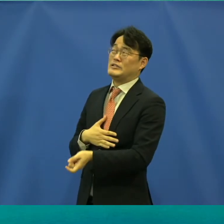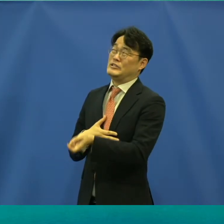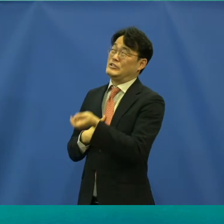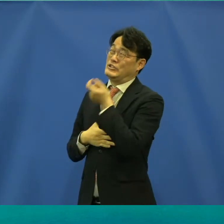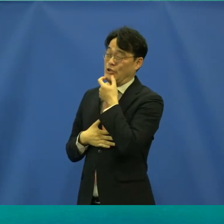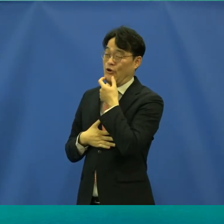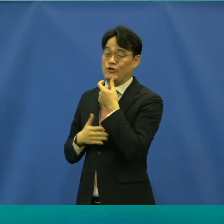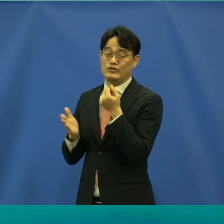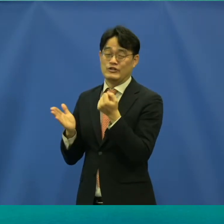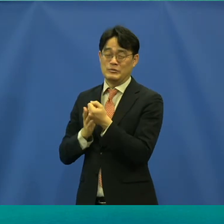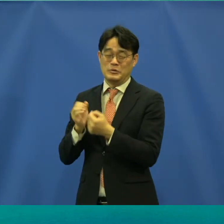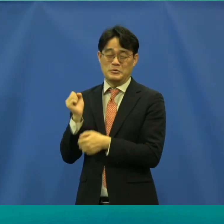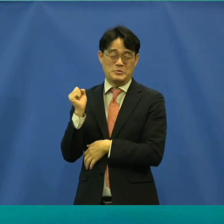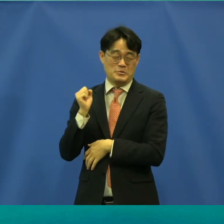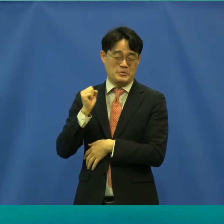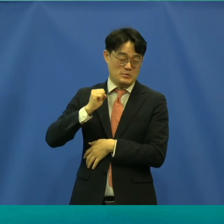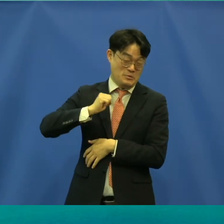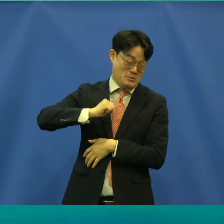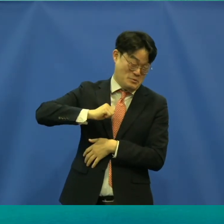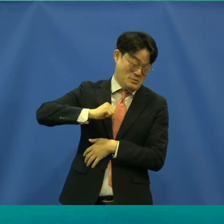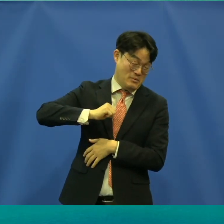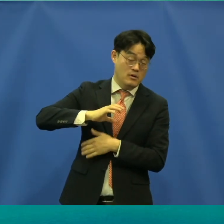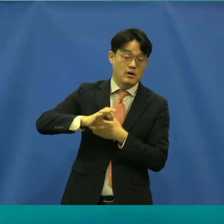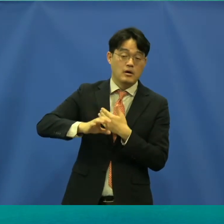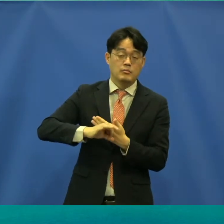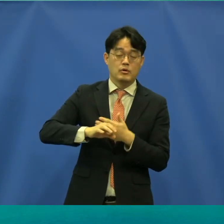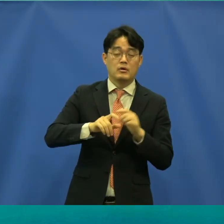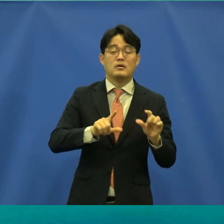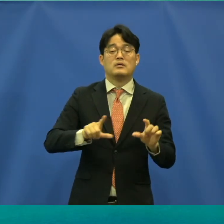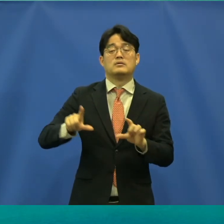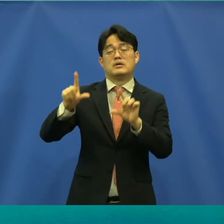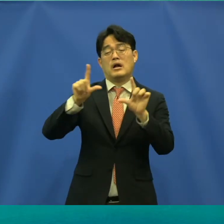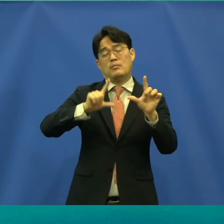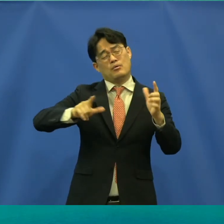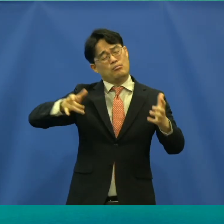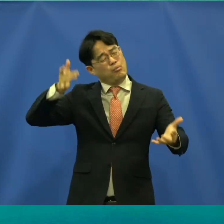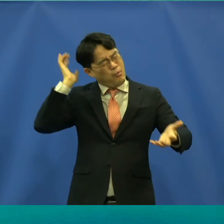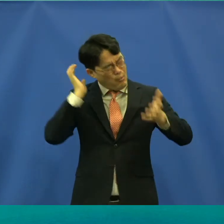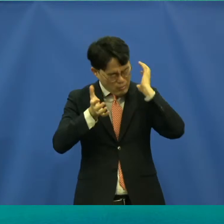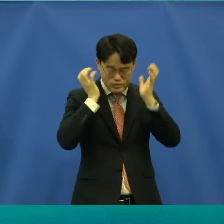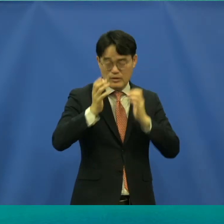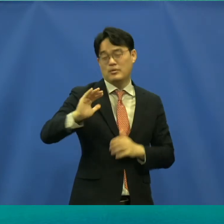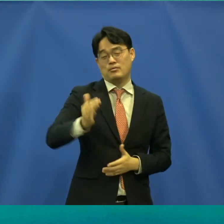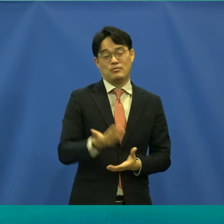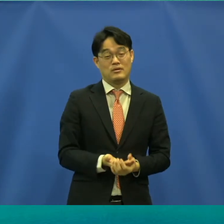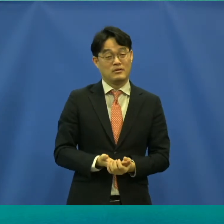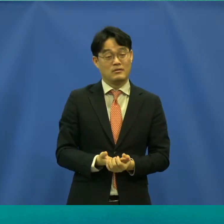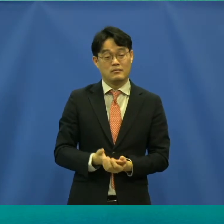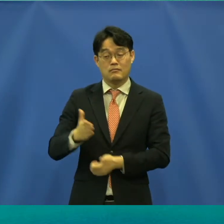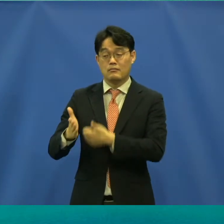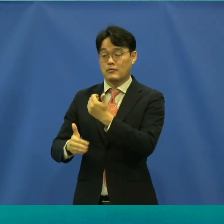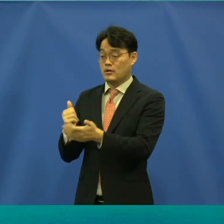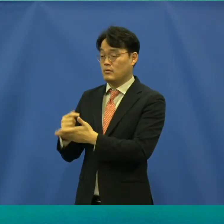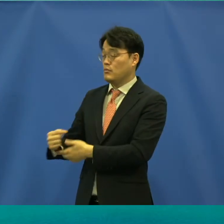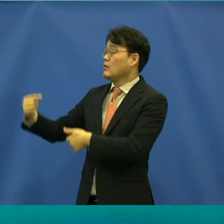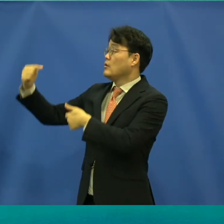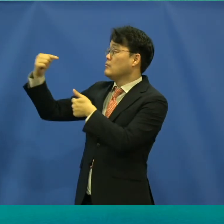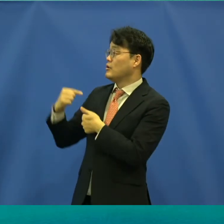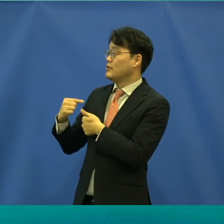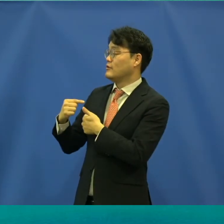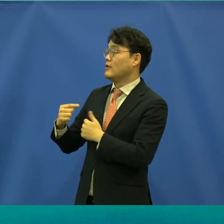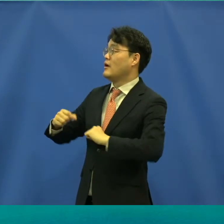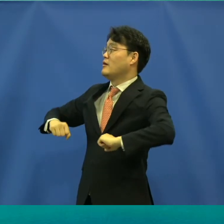불순종하는 순간 삶이 꼬이기 시작합니다. 그게 요나스를 통하여 우리에게 주시는 메시지예요.